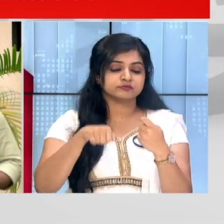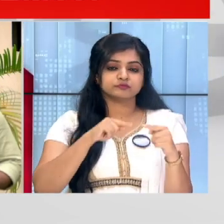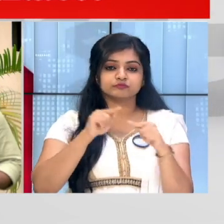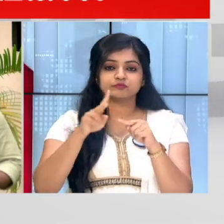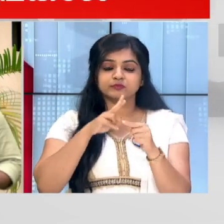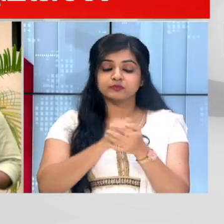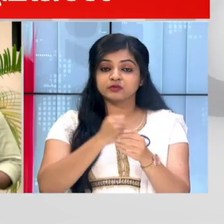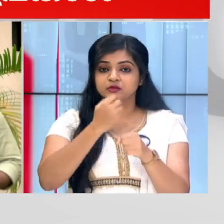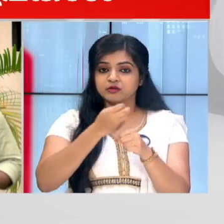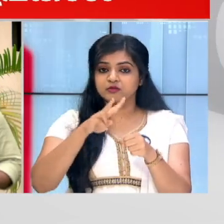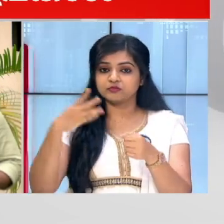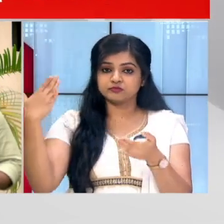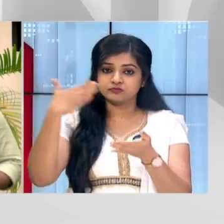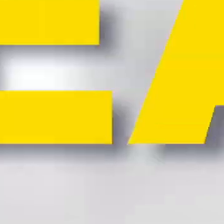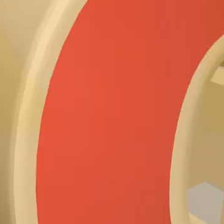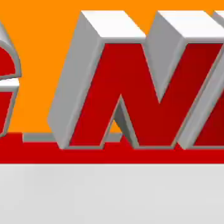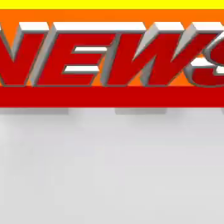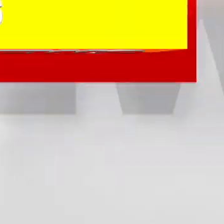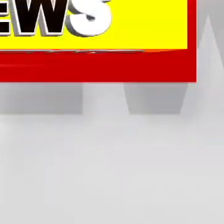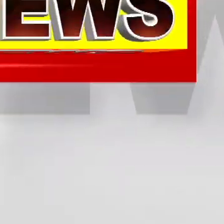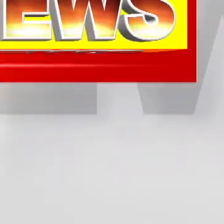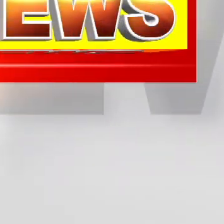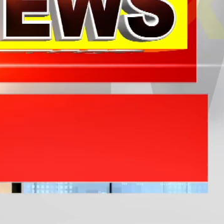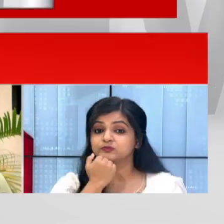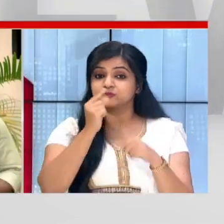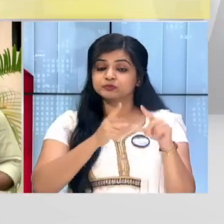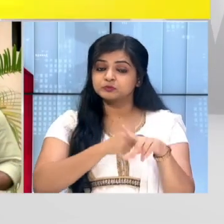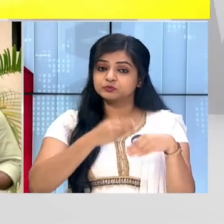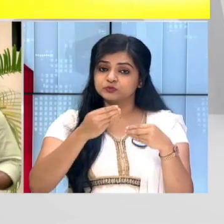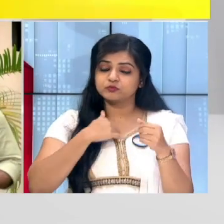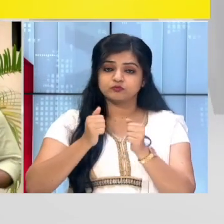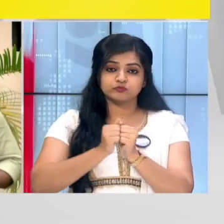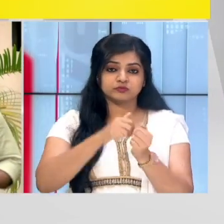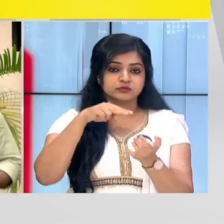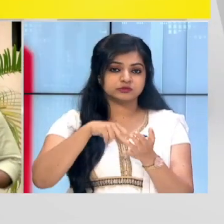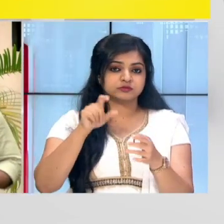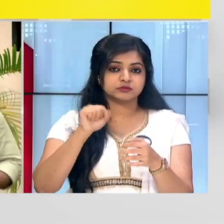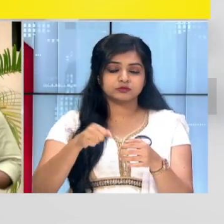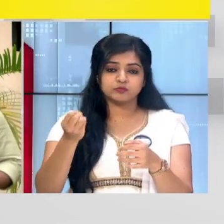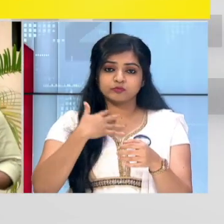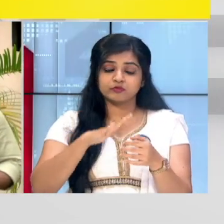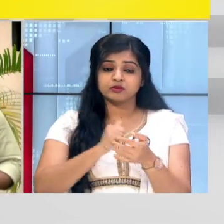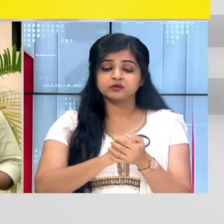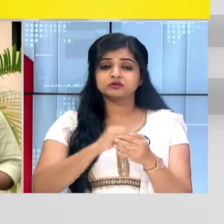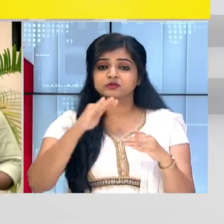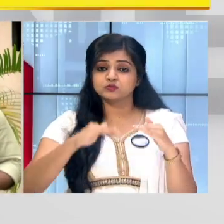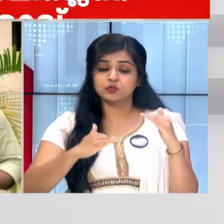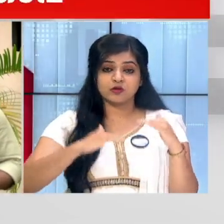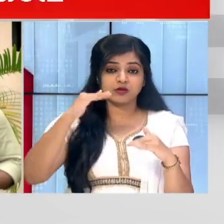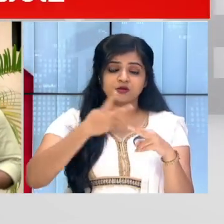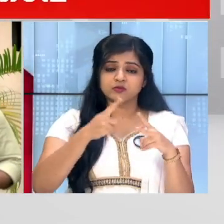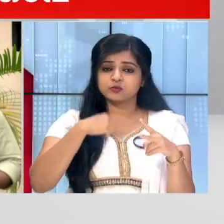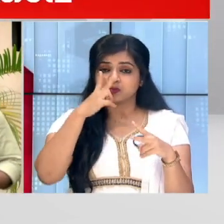നടപടി ഉണ്ടാകുന്നതുവരെ താൻ കൂടെ നിൽക്കുമെന്ന് ഗവർണർ ഉറപ്പ് നൽകിയതായി പിതാവ് ജയപ്രകാശ് പറയുന്നുണ്ട്. ചെറിയവനോ വലിയവനോ എന്ന് നോക്കാതെ ഏതറ്റം വരെയും